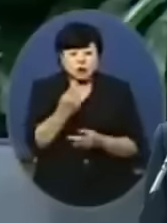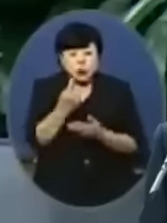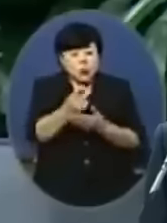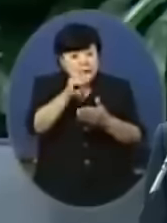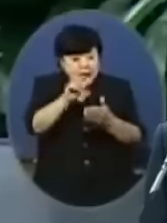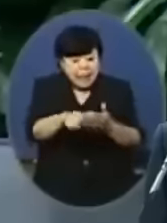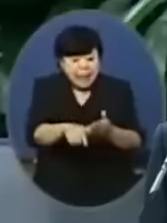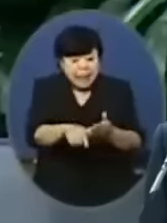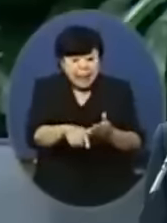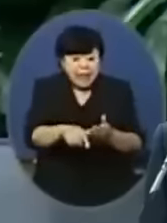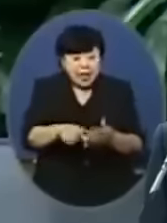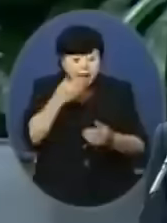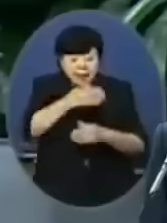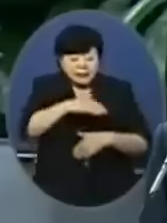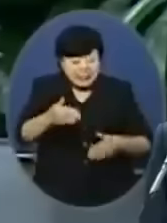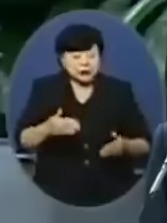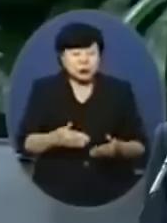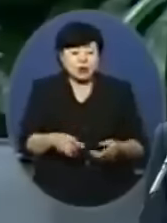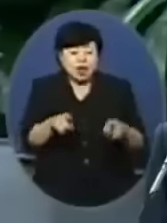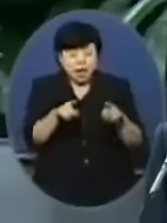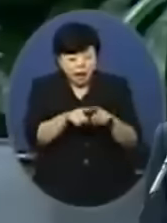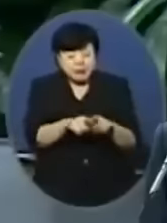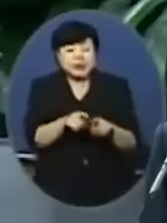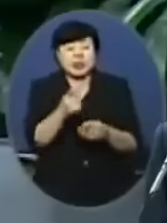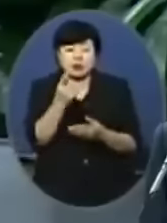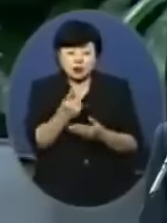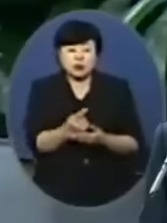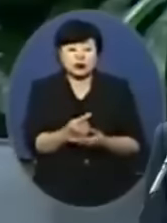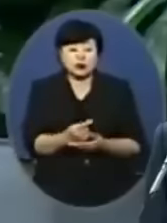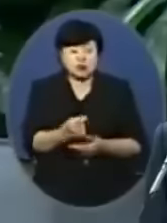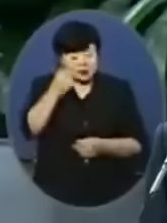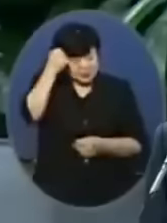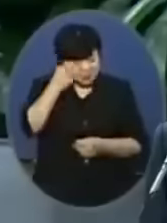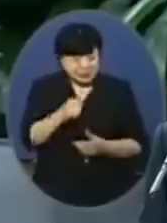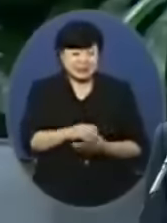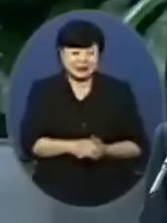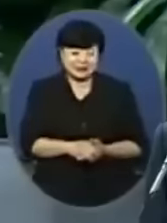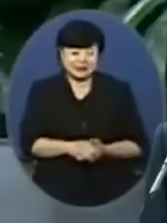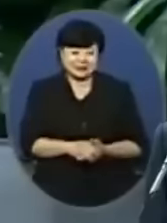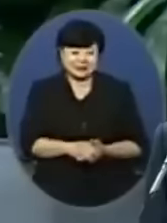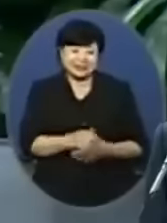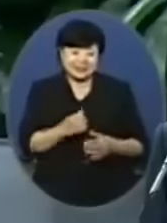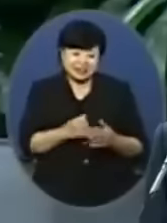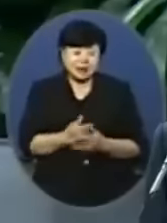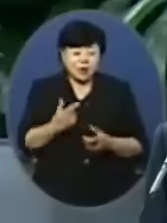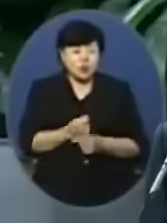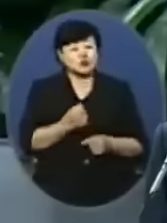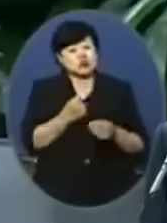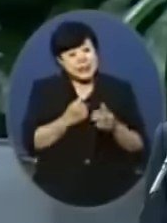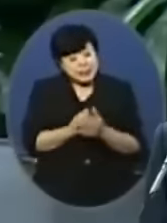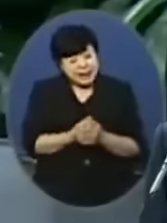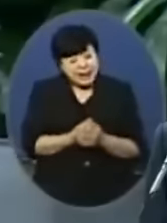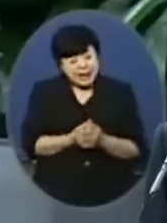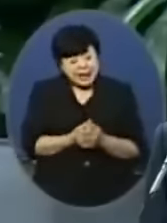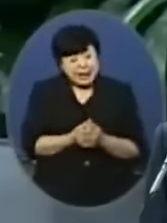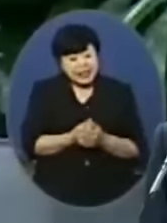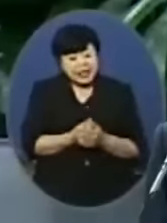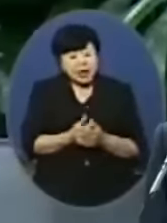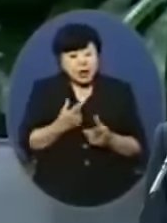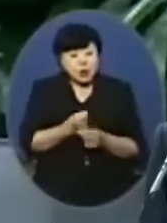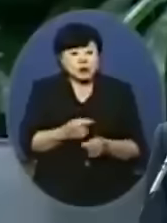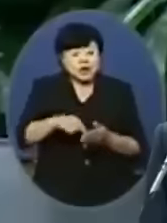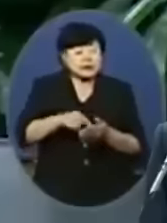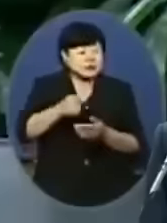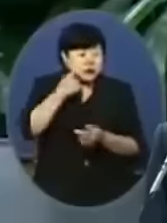오면 밥상도 차려서 온다는 것을 잊지 마시기 바랍니다. 그러므로 원수 때문에 원수